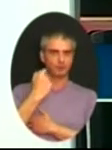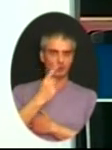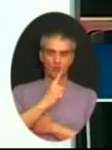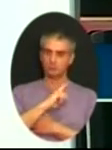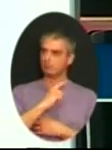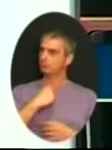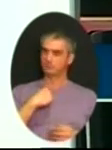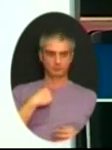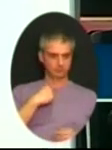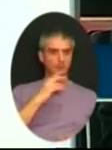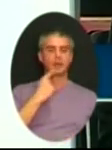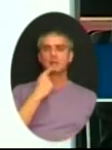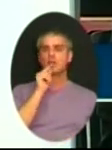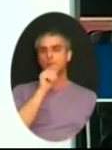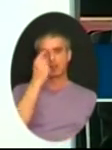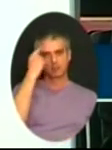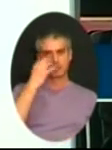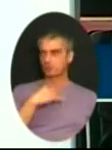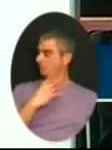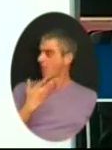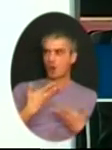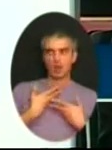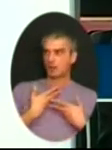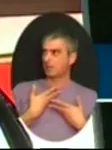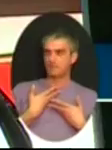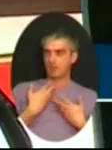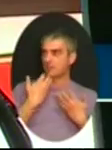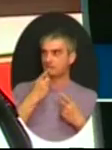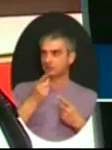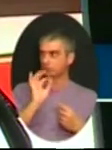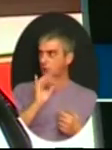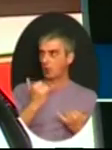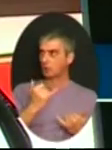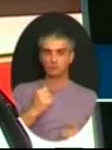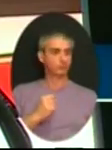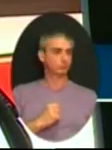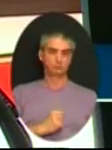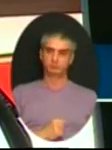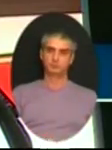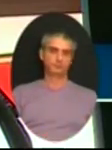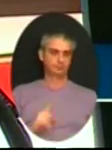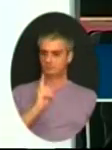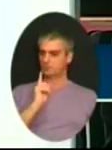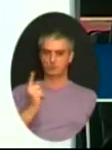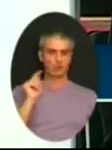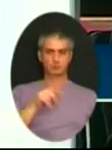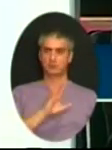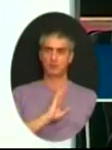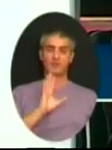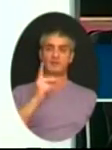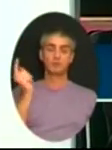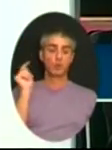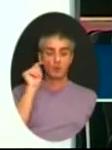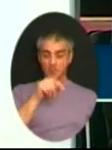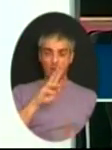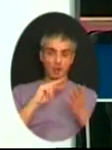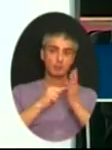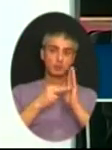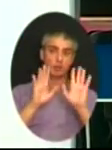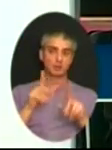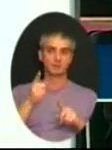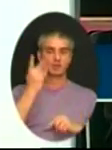לא, אני גם אומר את דעתי לא בעניין הזה. לא קיבלת את ההסבר לא, שלו לא. היום? אני חושבת שהוא לא היה צריך להופיע, ואם הוא הופיע כבר בתוכנית